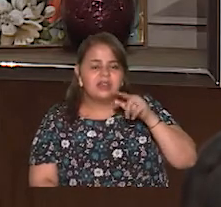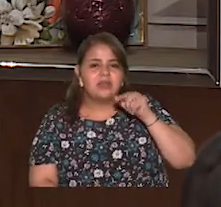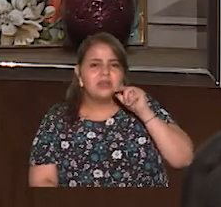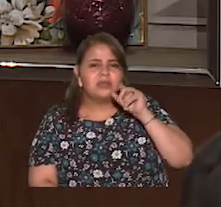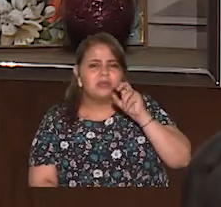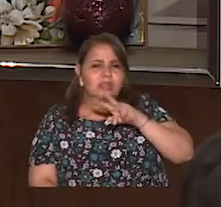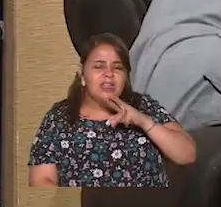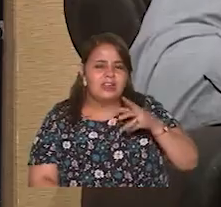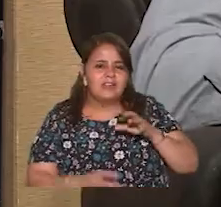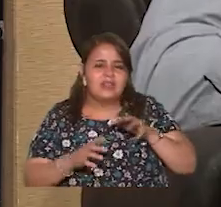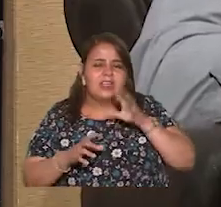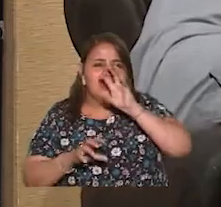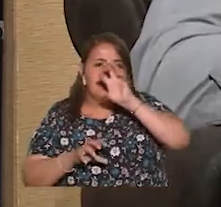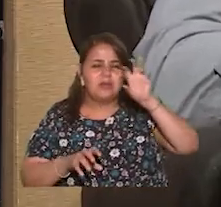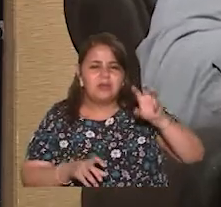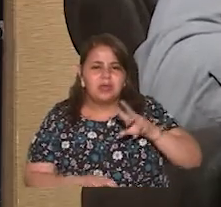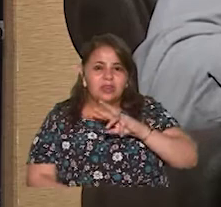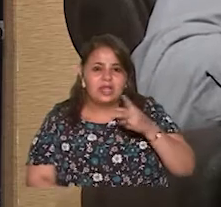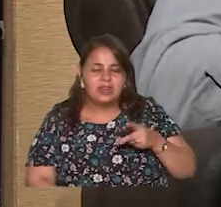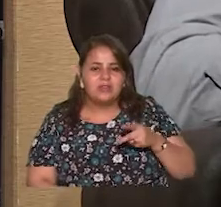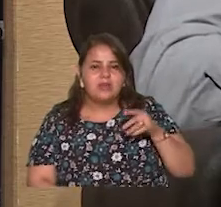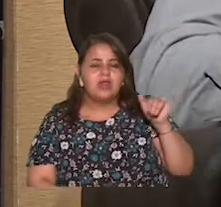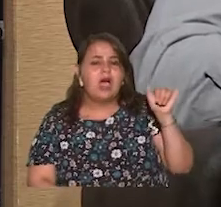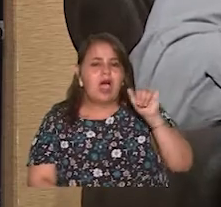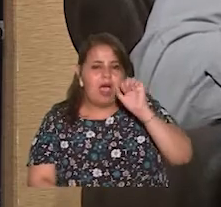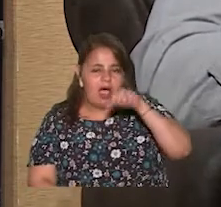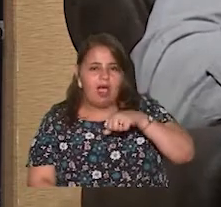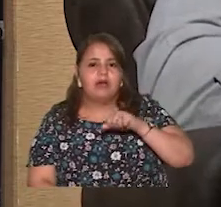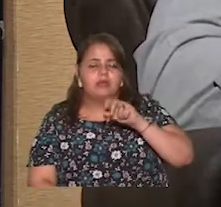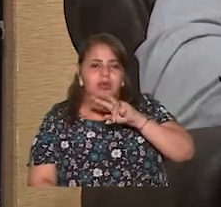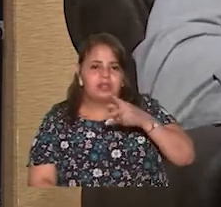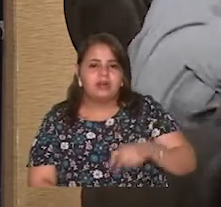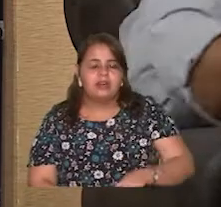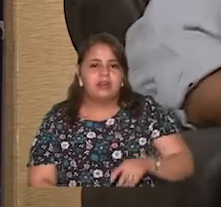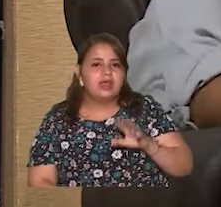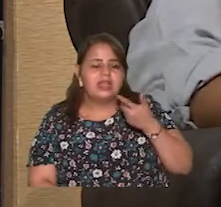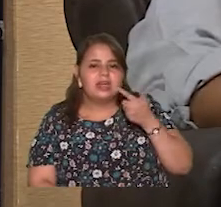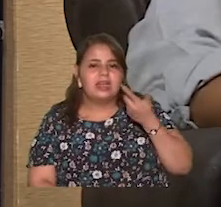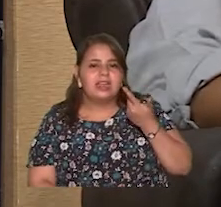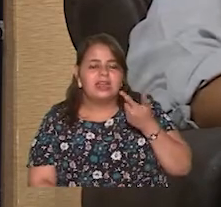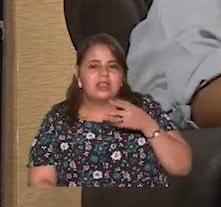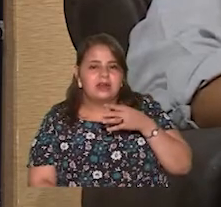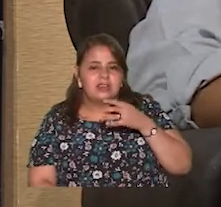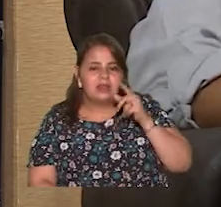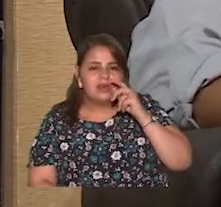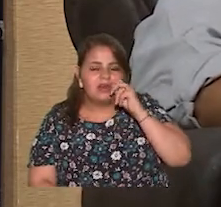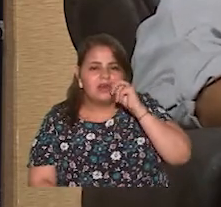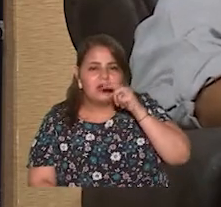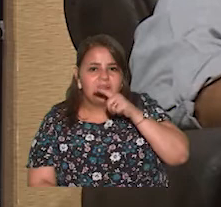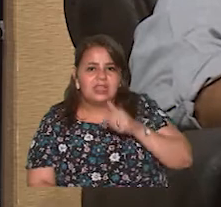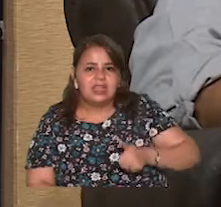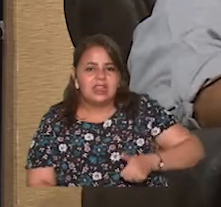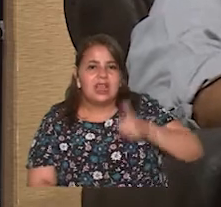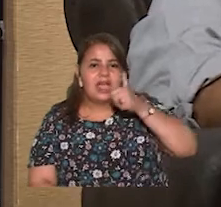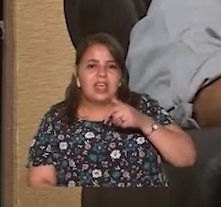100%. يعني بس ارجع واقول الدور. الدور. ارجع واقول الدور، انما كراجل انت ناجح النفس في